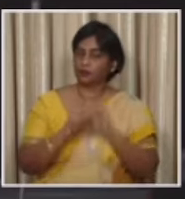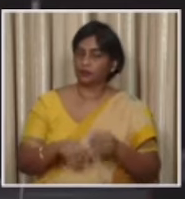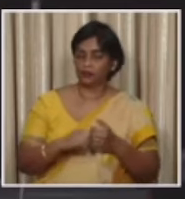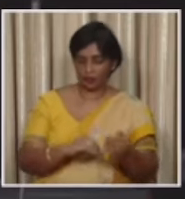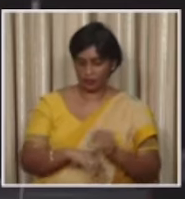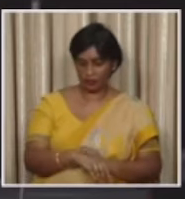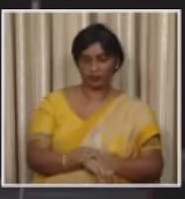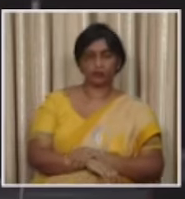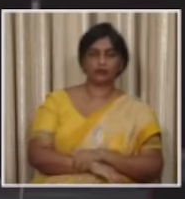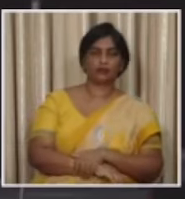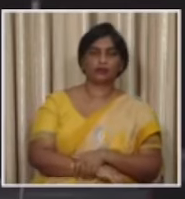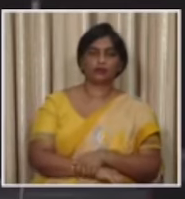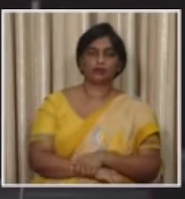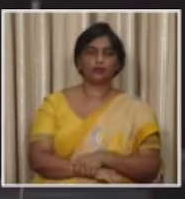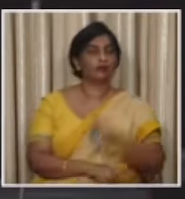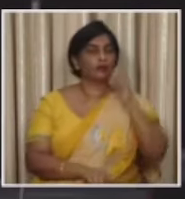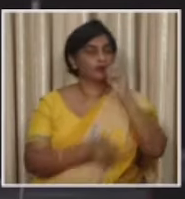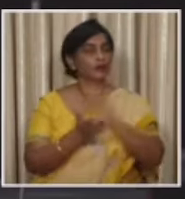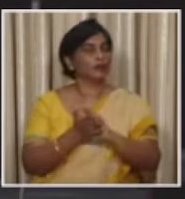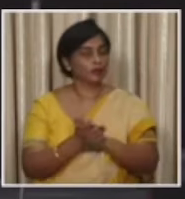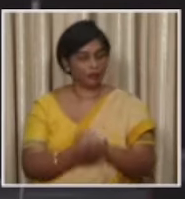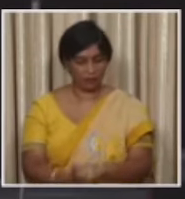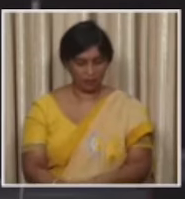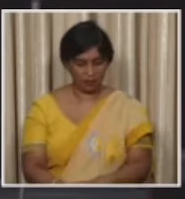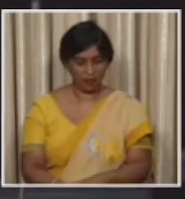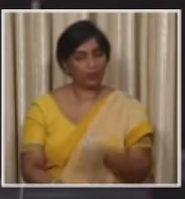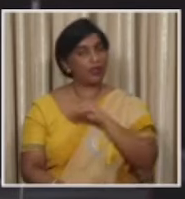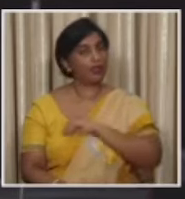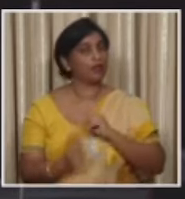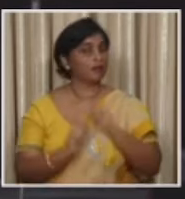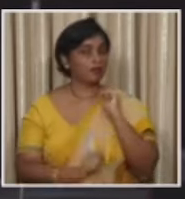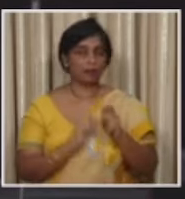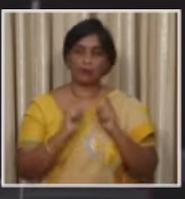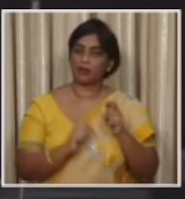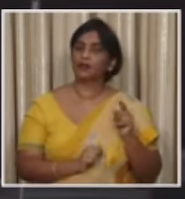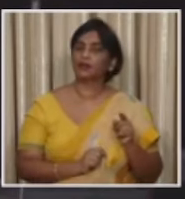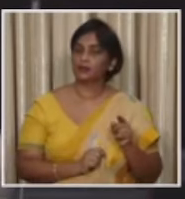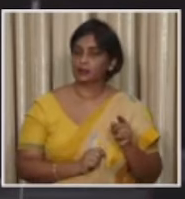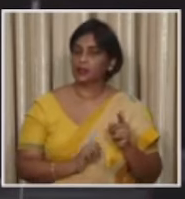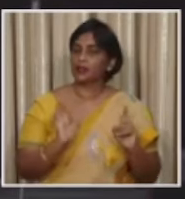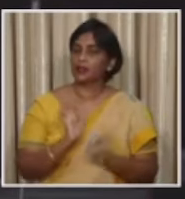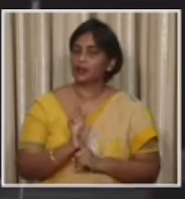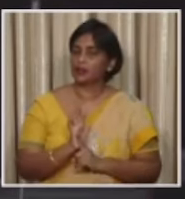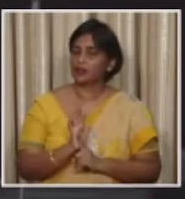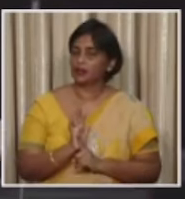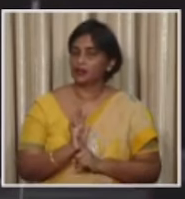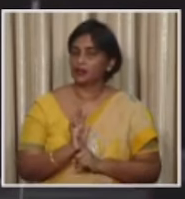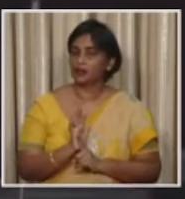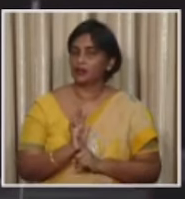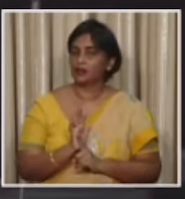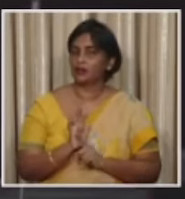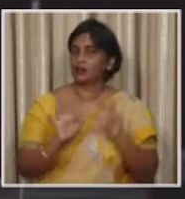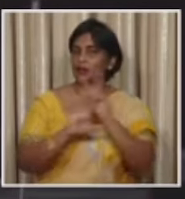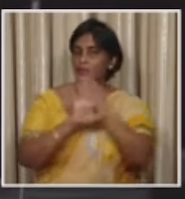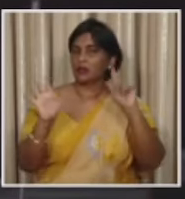වෙනකොට අස්වසුම ප්‍රතිලාභ ගෙවීම් හරහා ලක්ෂ